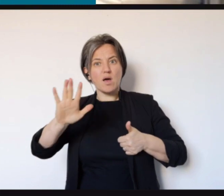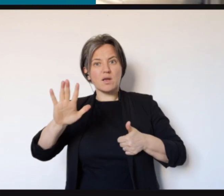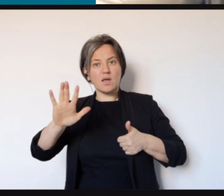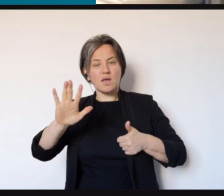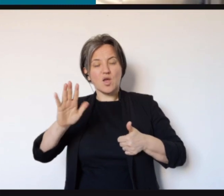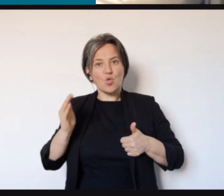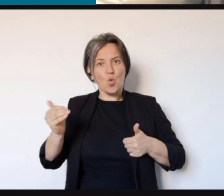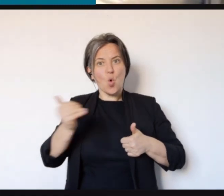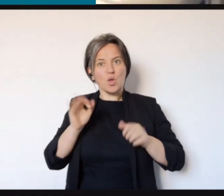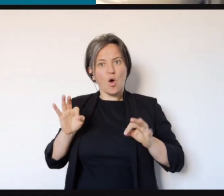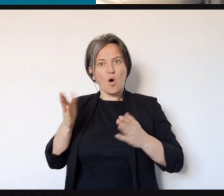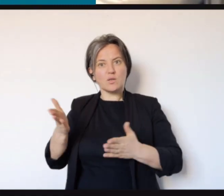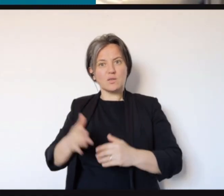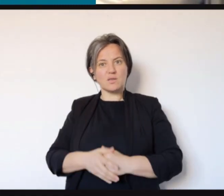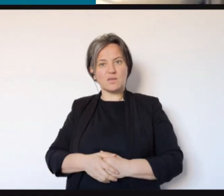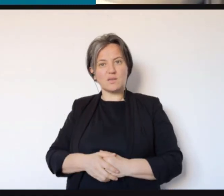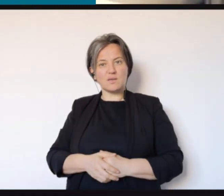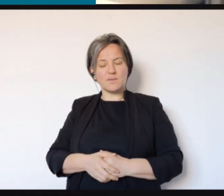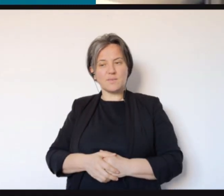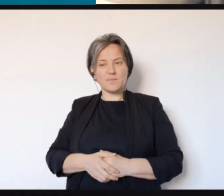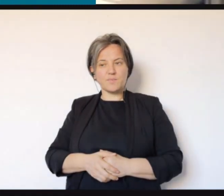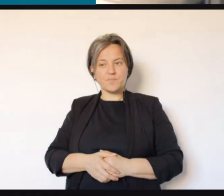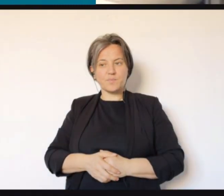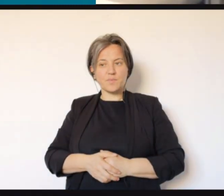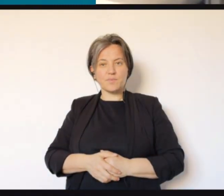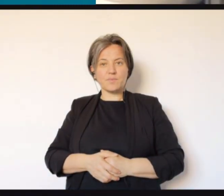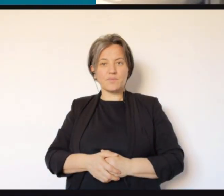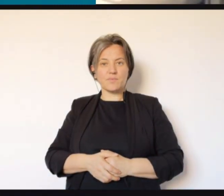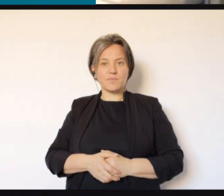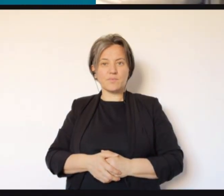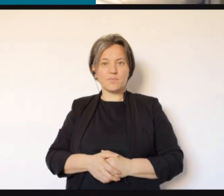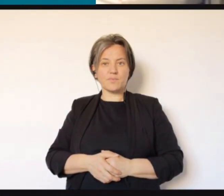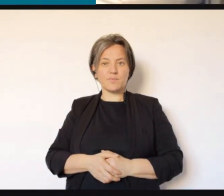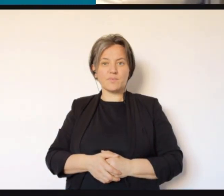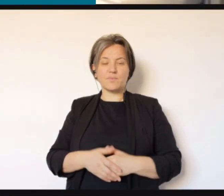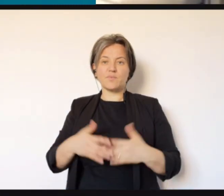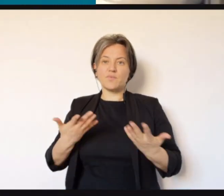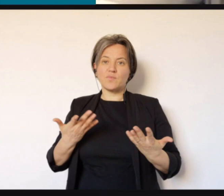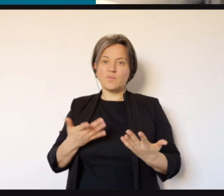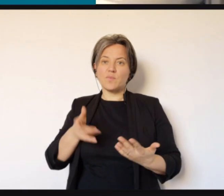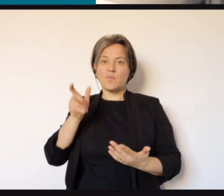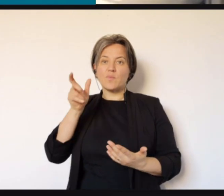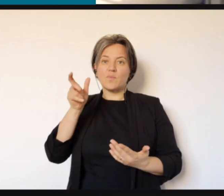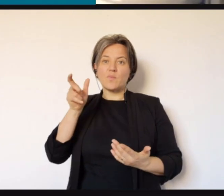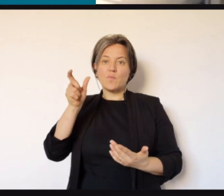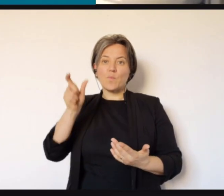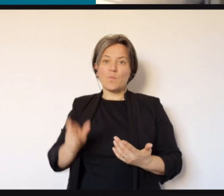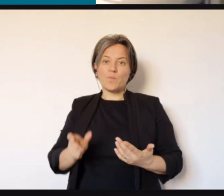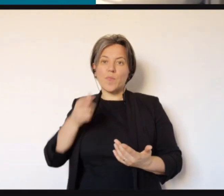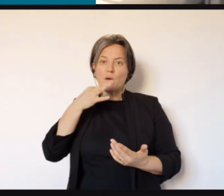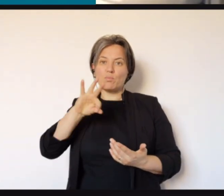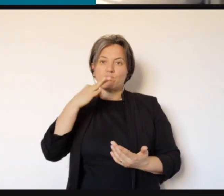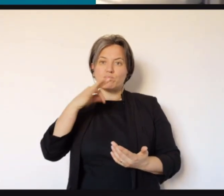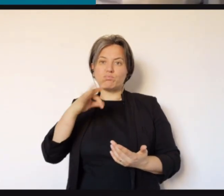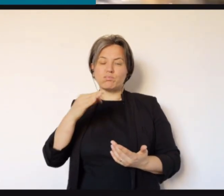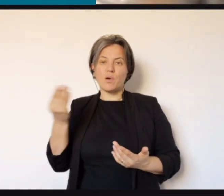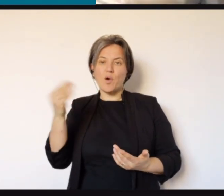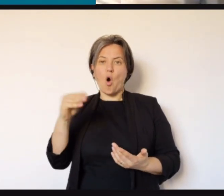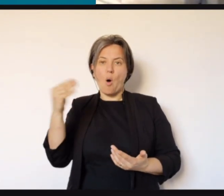ascoltavano i dati e dove c'era qualcuno che iniziava a